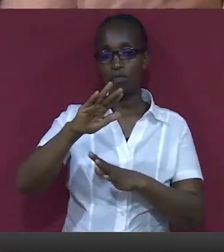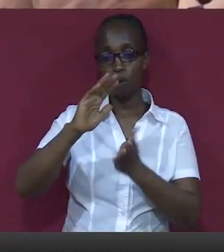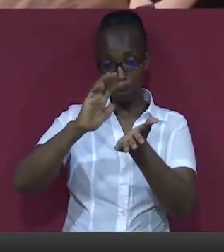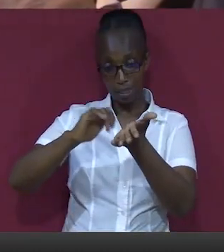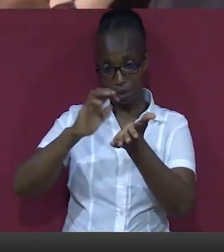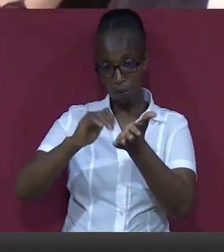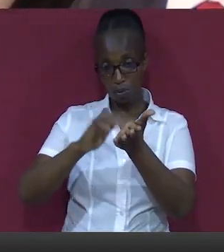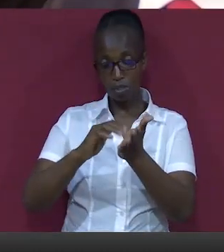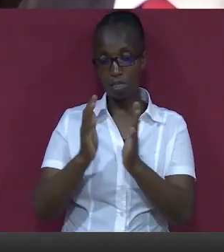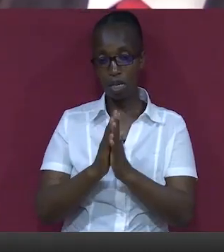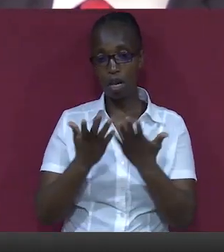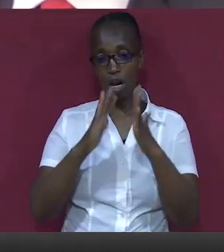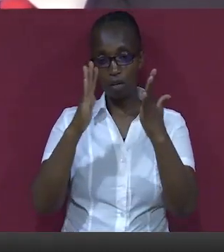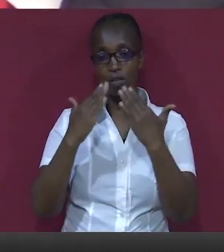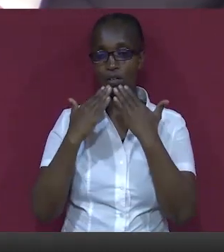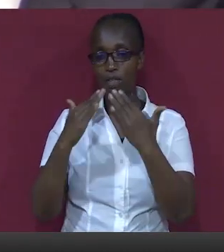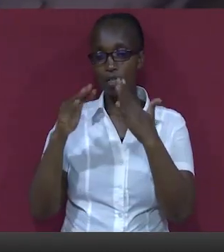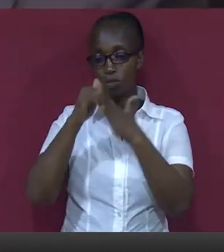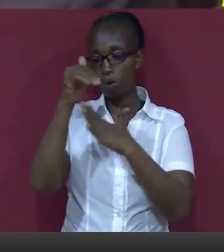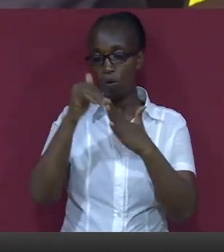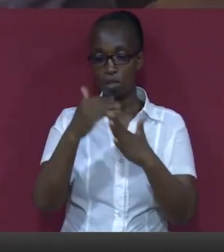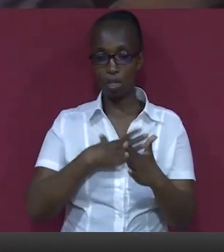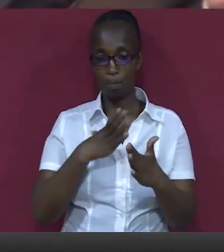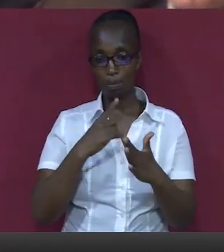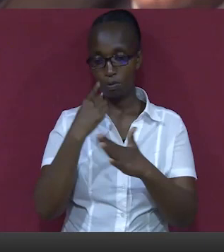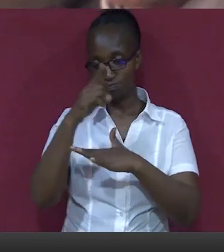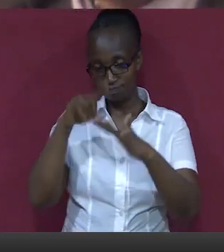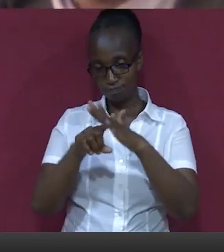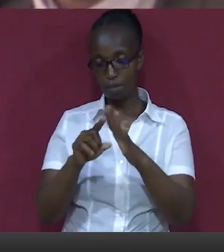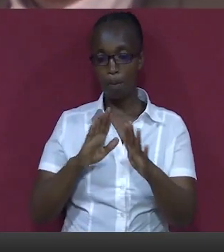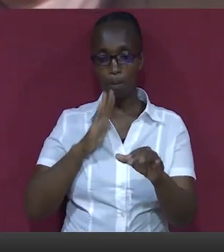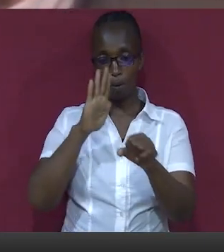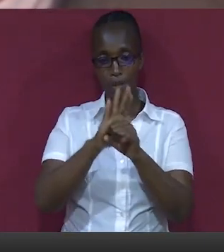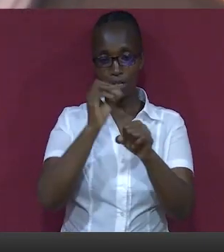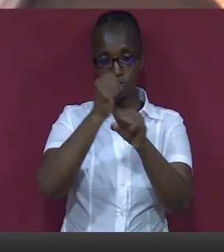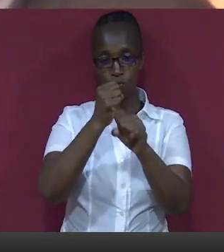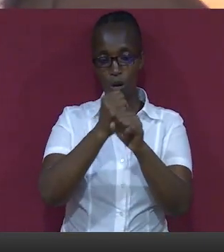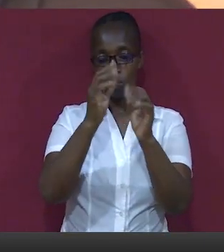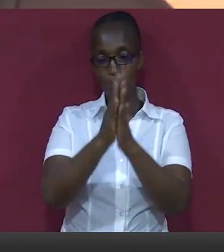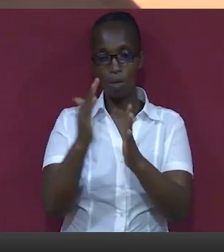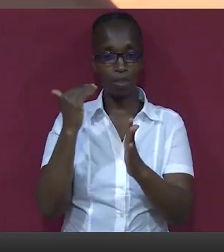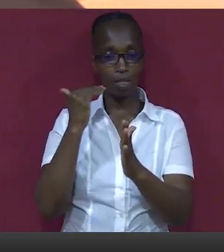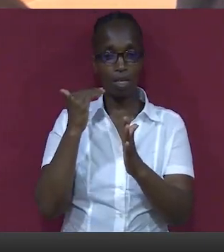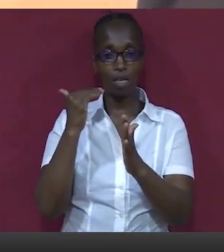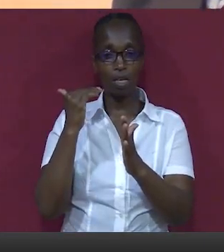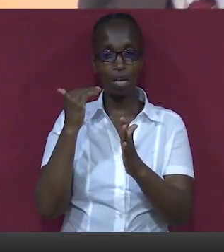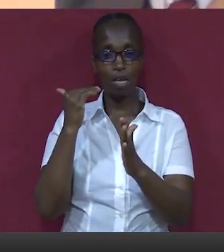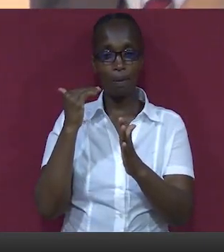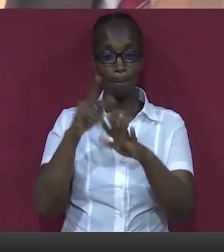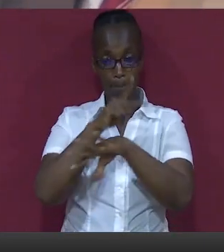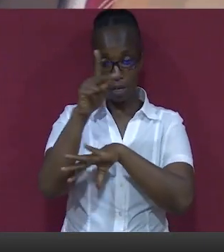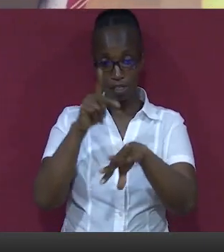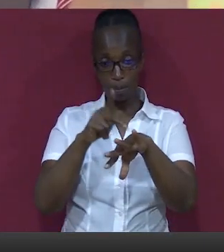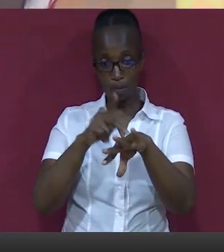mjini Caleb Mule amewapongeza wote waliohudhuria kufanikisha hafla hiyo na kuahidi kushirikiana na mwalimu